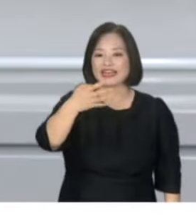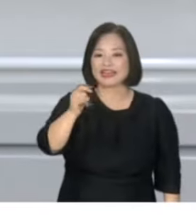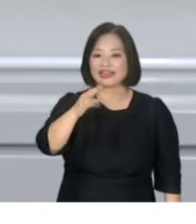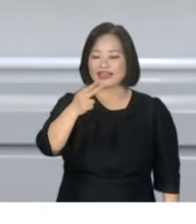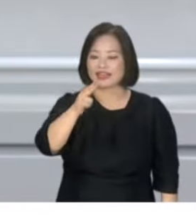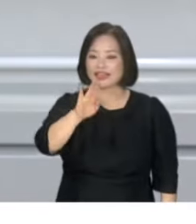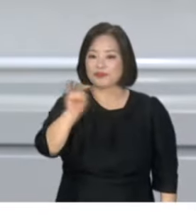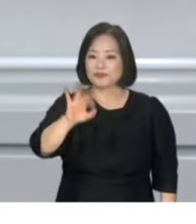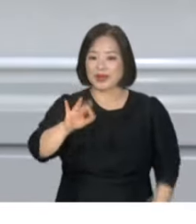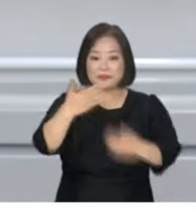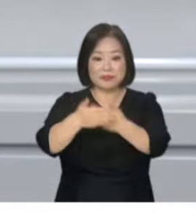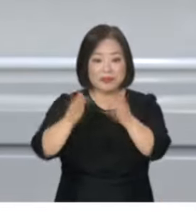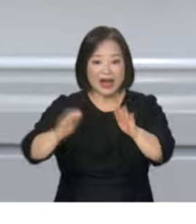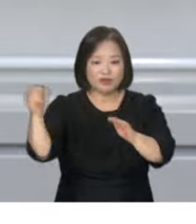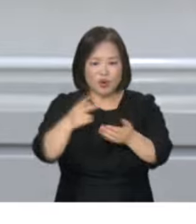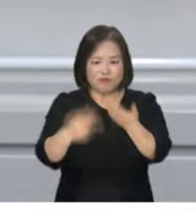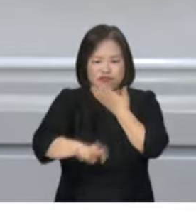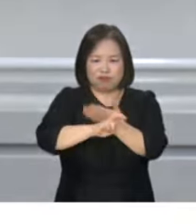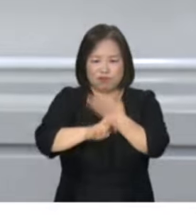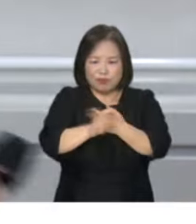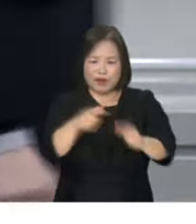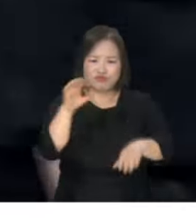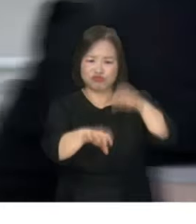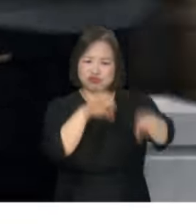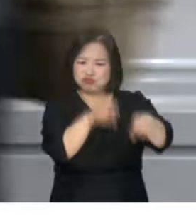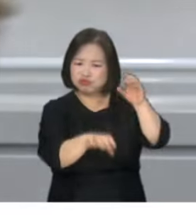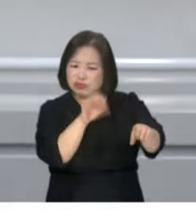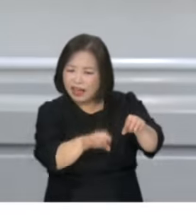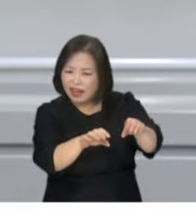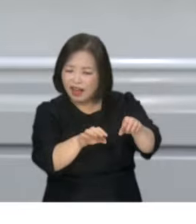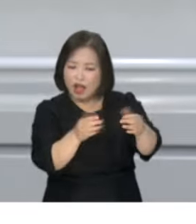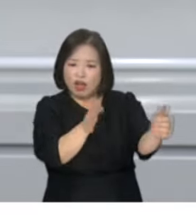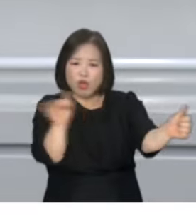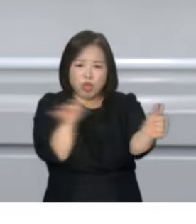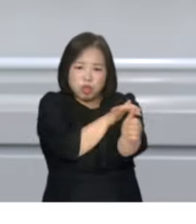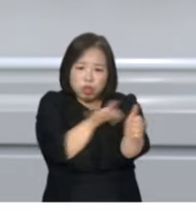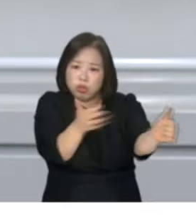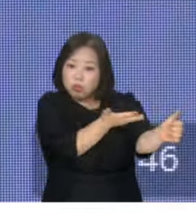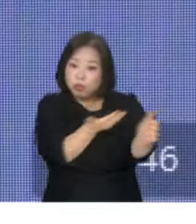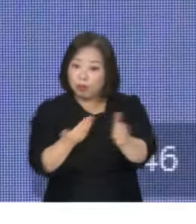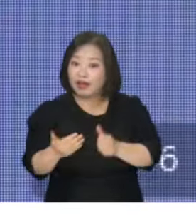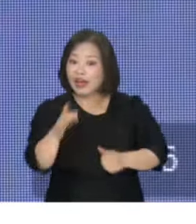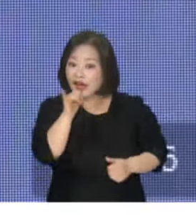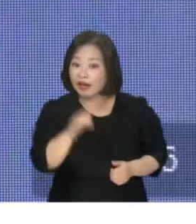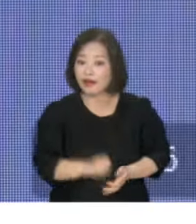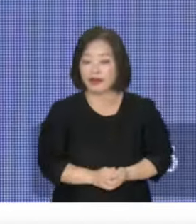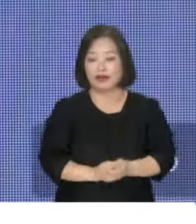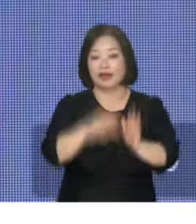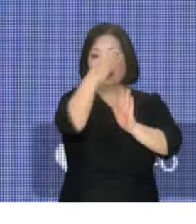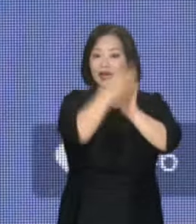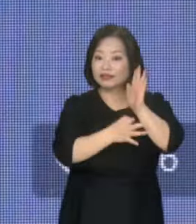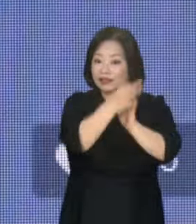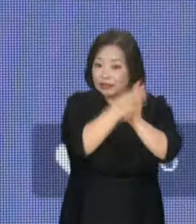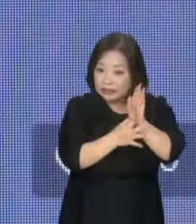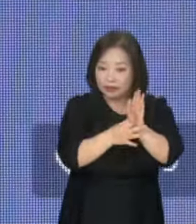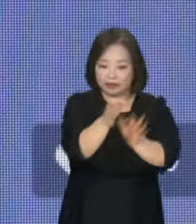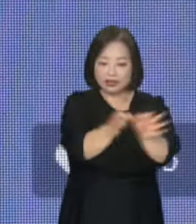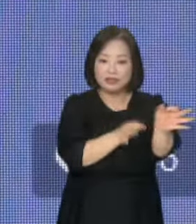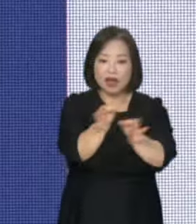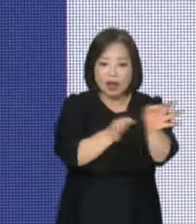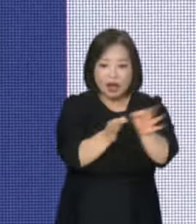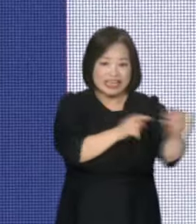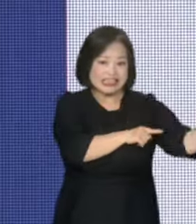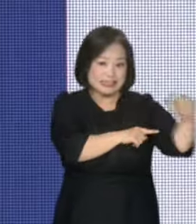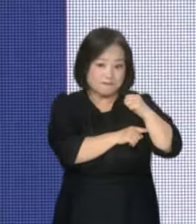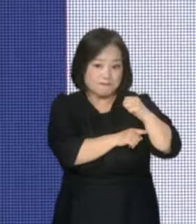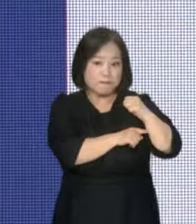등 각종 가상자산 관련 위법 부당 행위가 만연하고 가상자산 시장이 성장 동력을